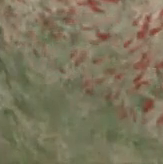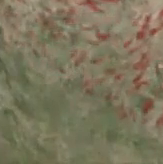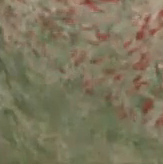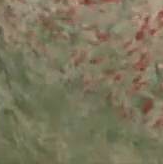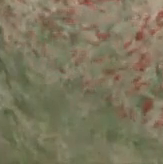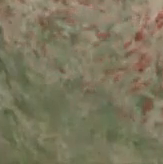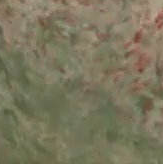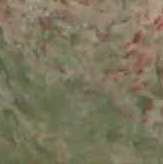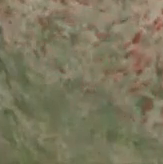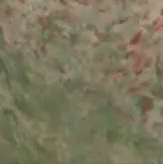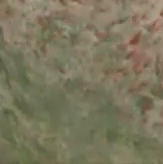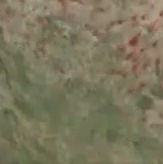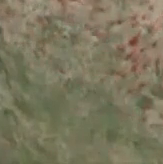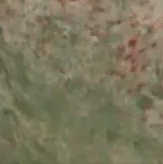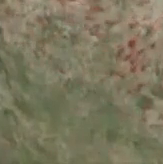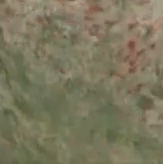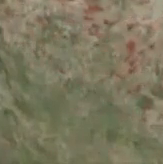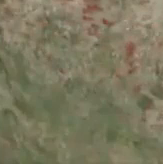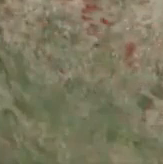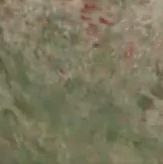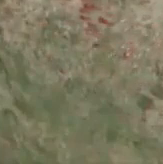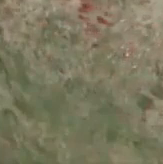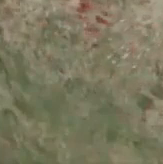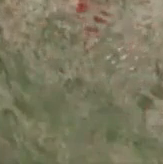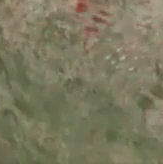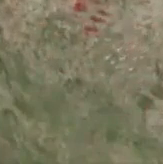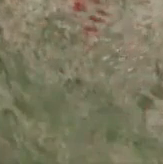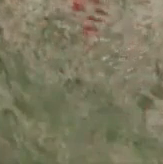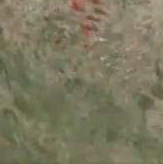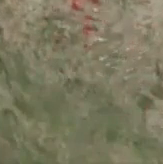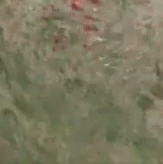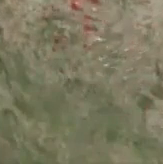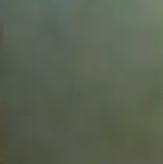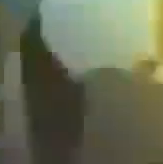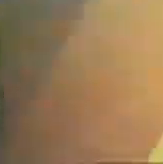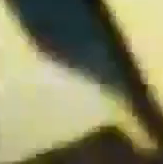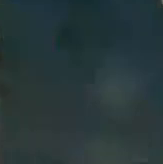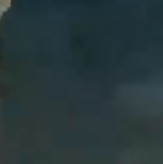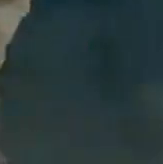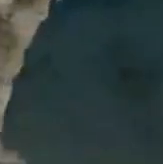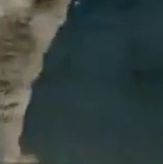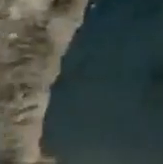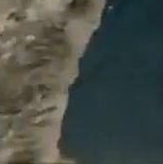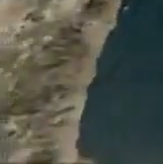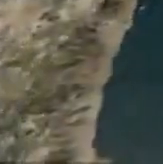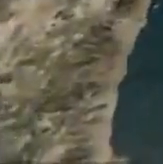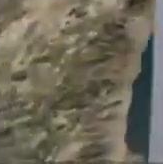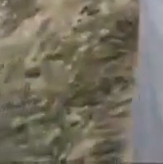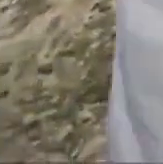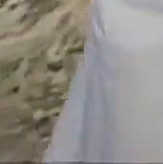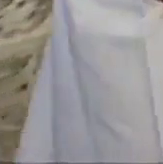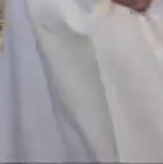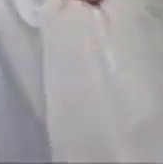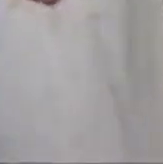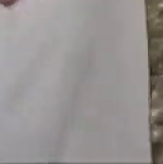والقرى الشمالية والشرقية من العاصمة الرياض. لذلك نلفت الانتباه خاصة لمرضى الجهاز التنفسي. في